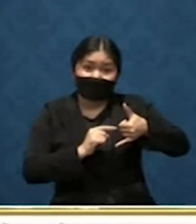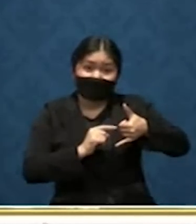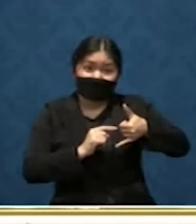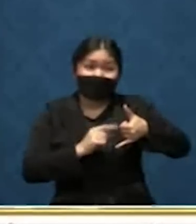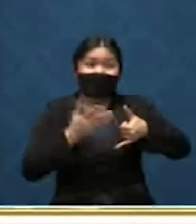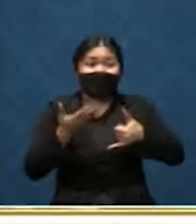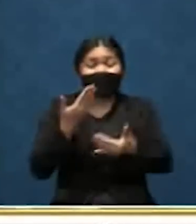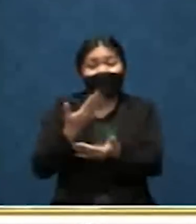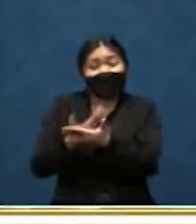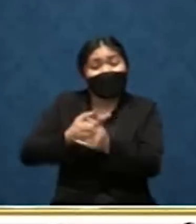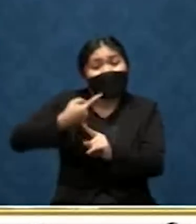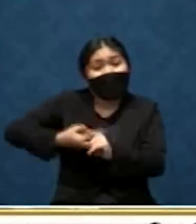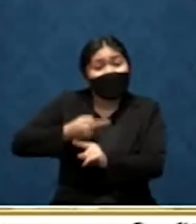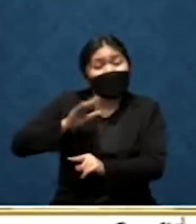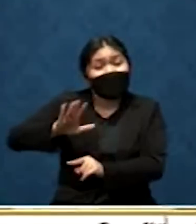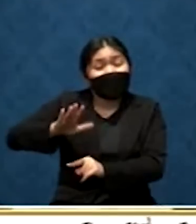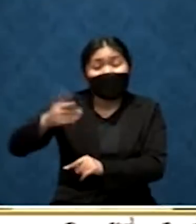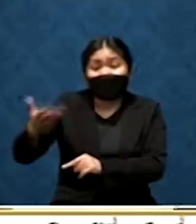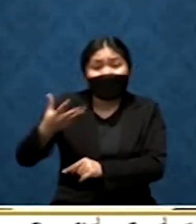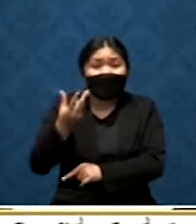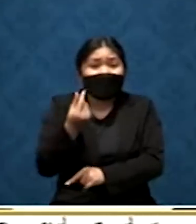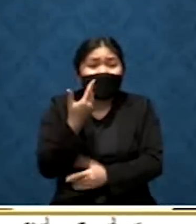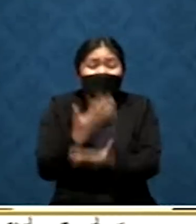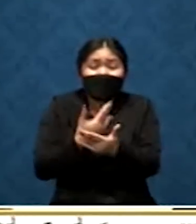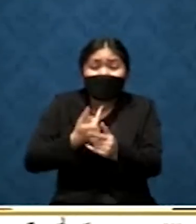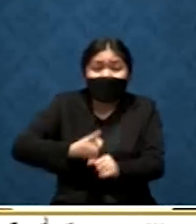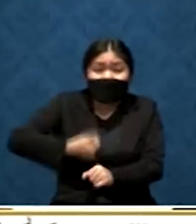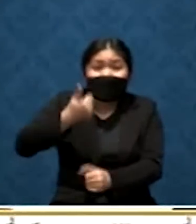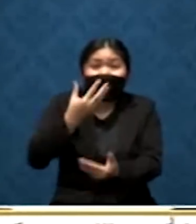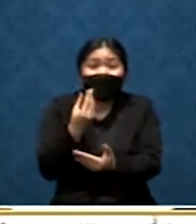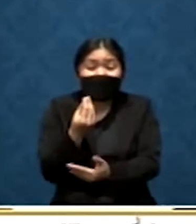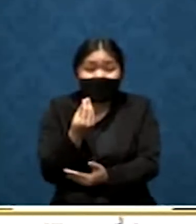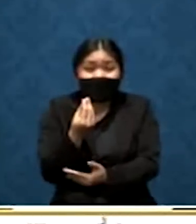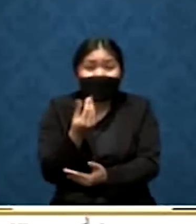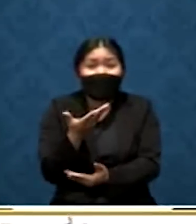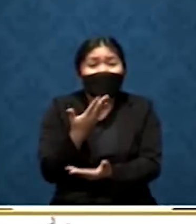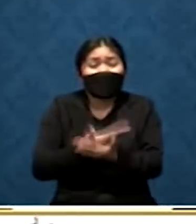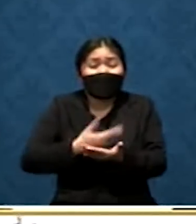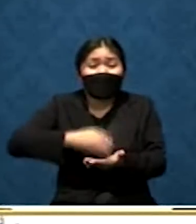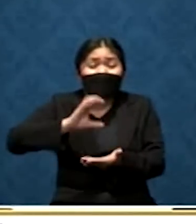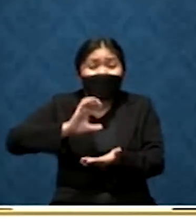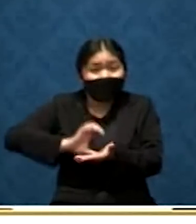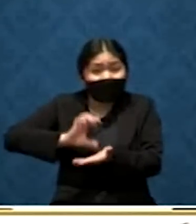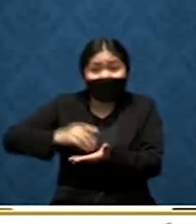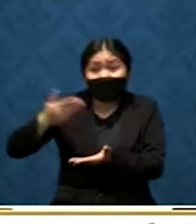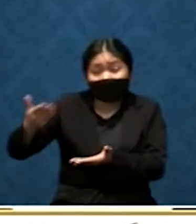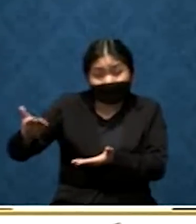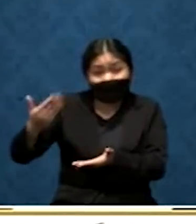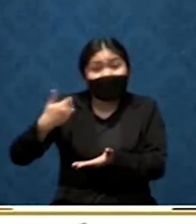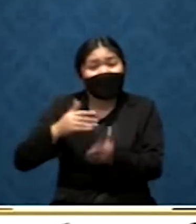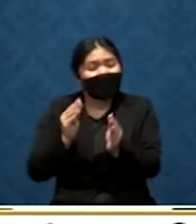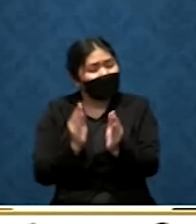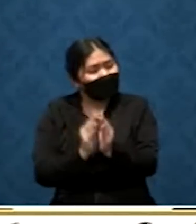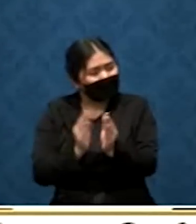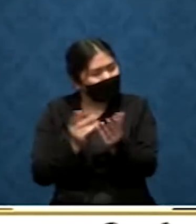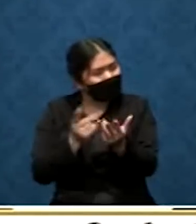ค่าเงินเดือนของคนอนรวเท่าไรและลายได้ของเจ้านายเท่าไรที่ทุมลัรคำนวนมาให้ เสร็สับว่าเป็น